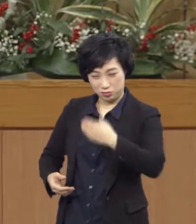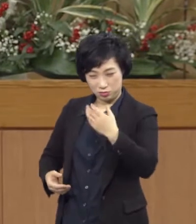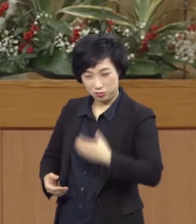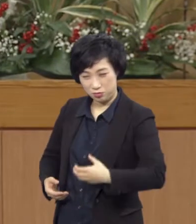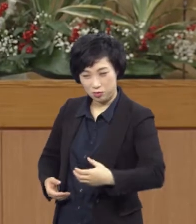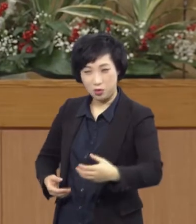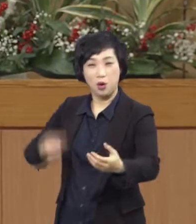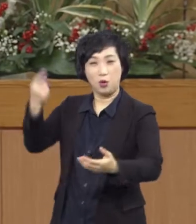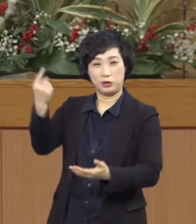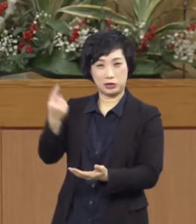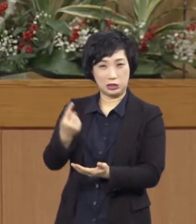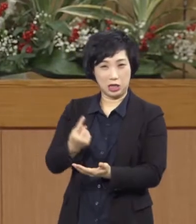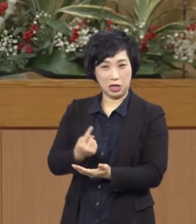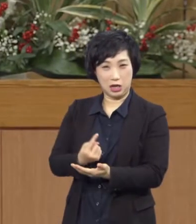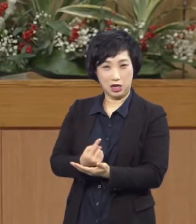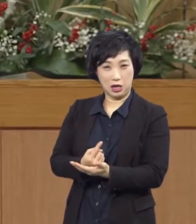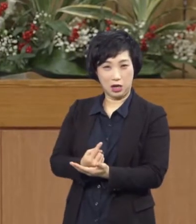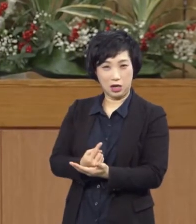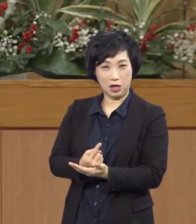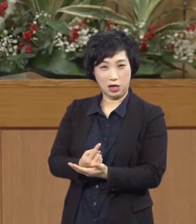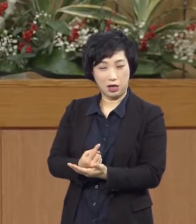날리며 오시네.